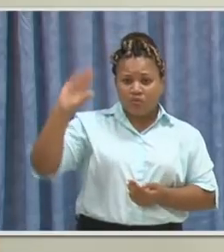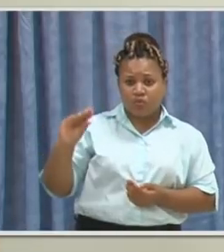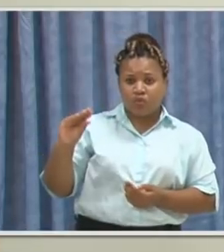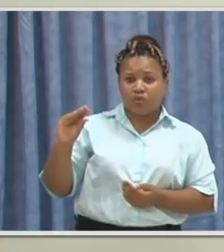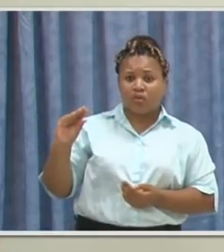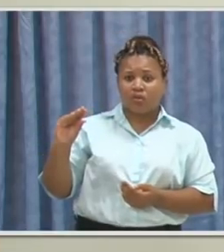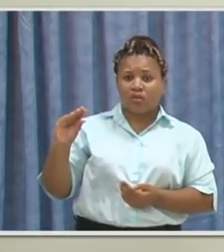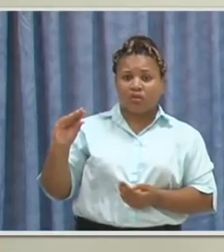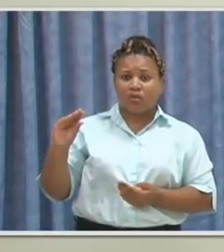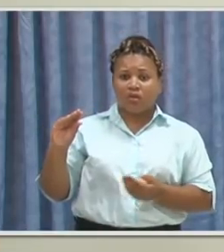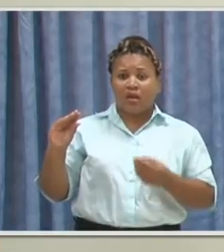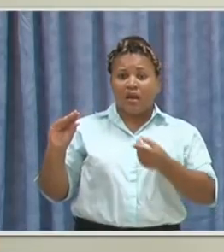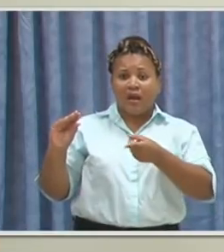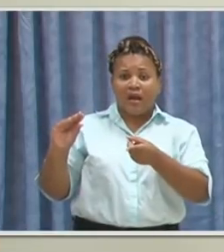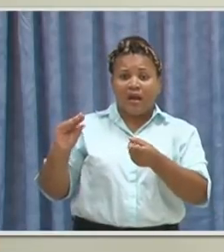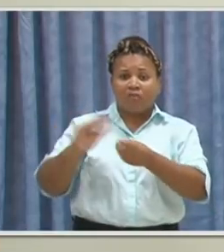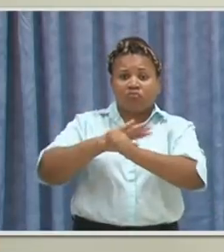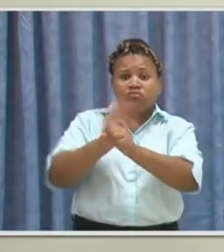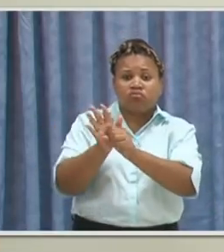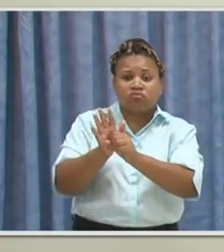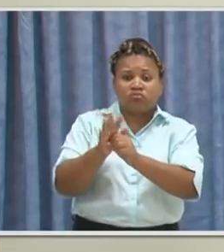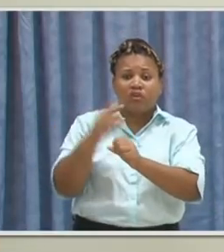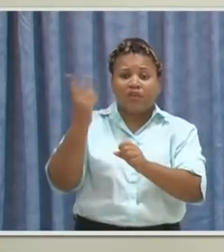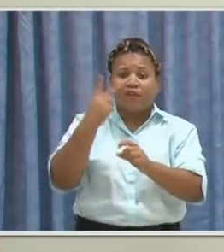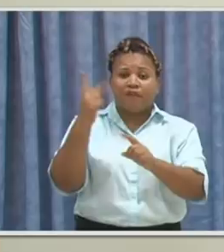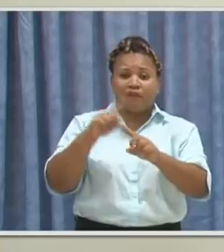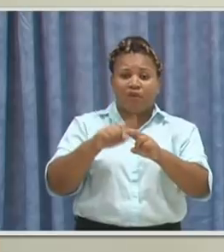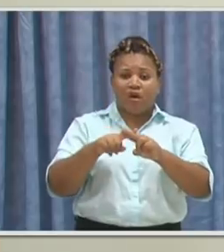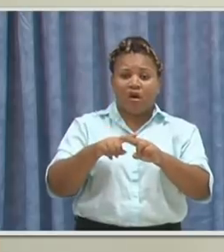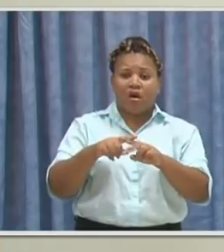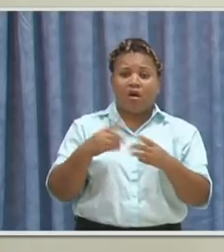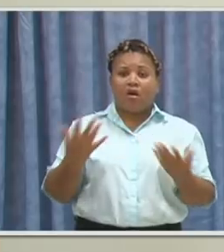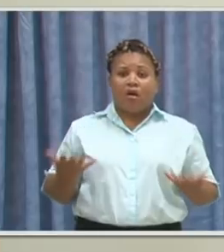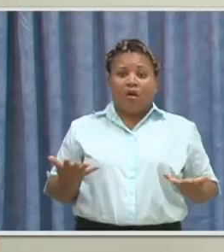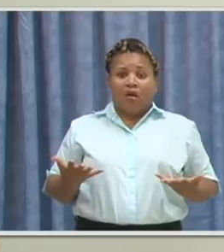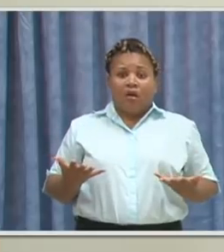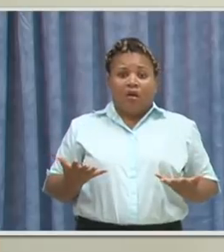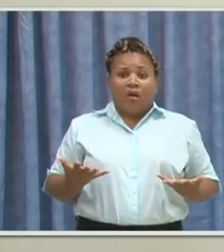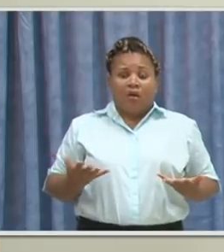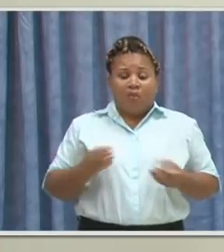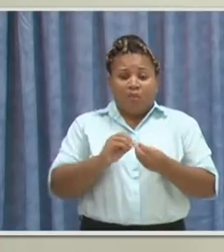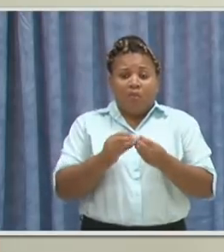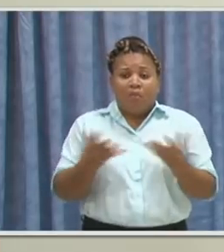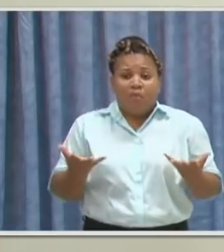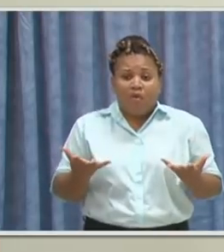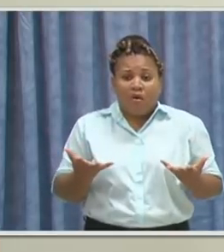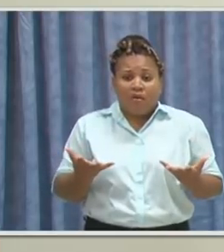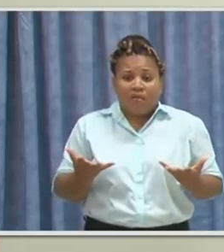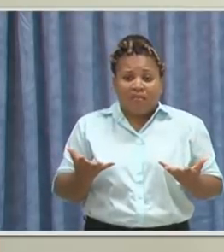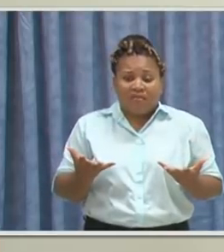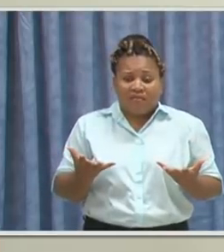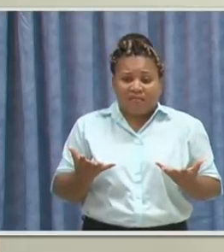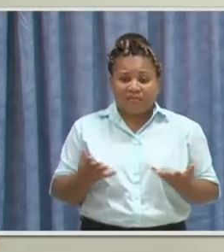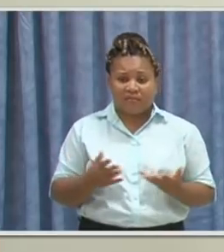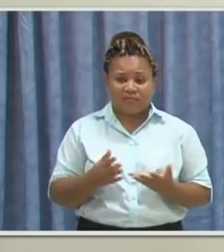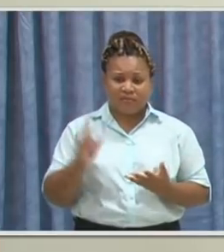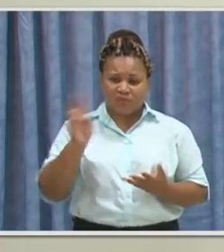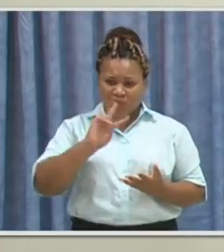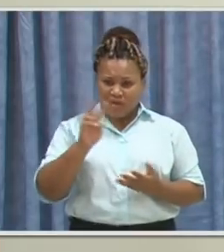Il y a fine balance. Par exemple, docteur Gédéon, il n'y a pas juste nous qui peut faire une décision. Il y a un groupe de